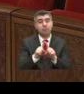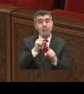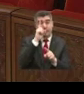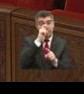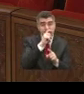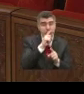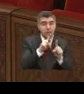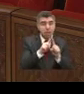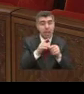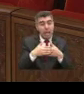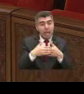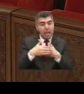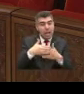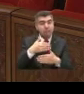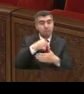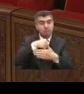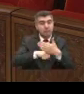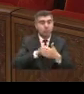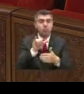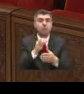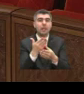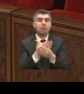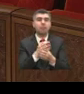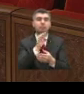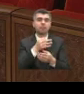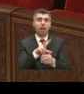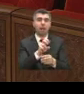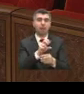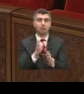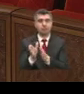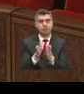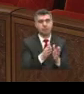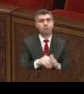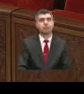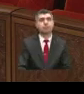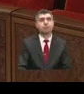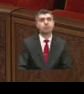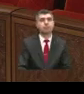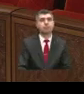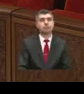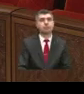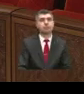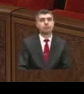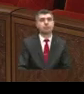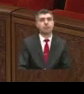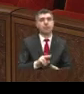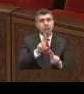في وقت الحمل، يعني ما كتكونش معروفة فيما قبل. شكرا. شكرا. تعقيب السيدة النائبة.